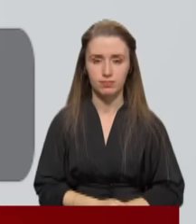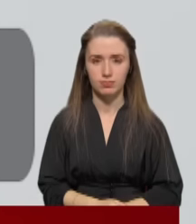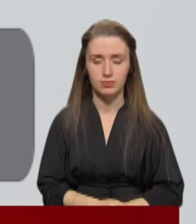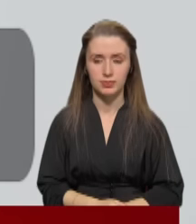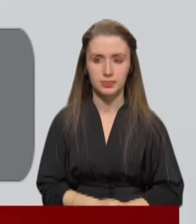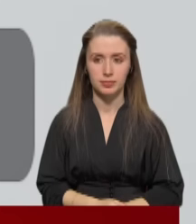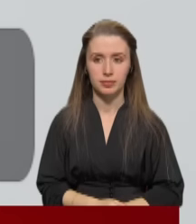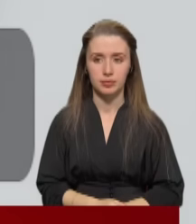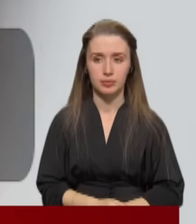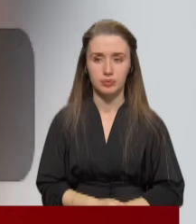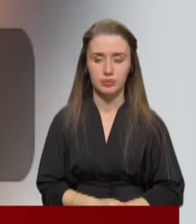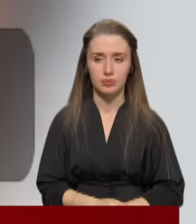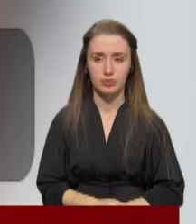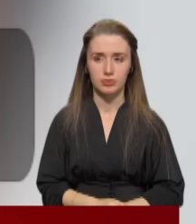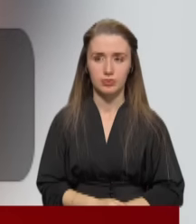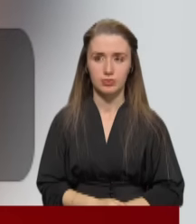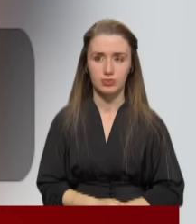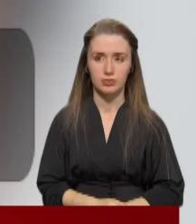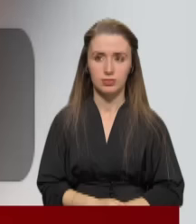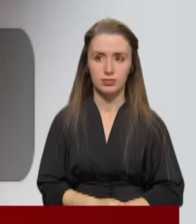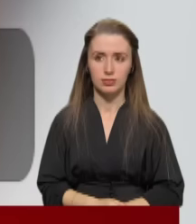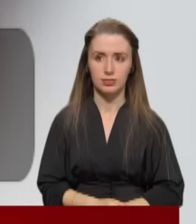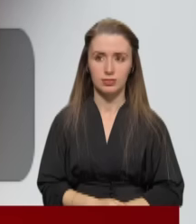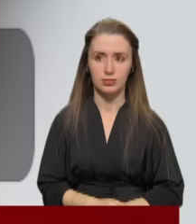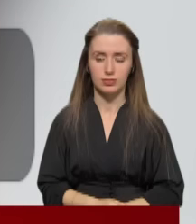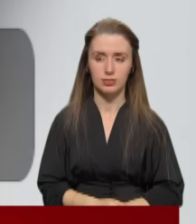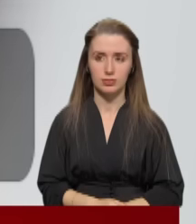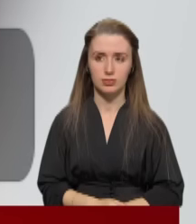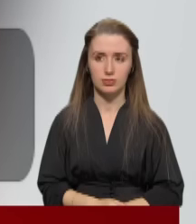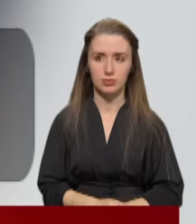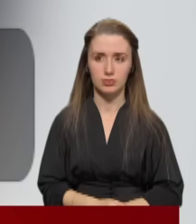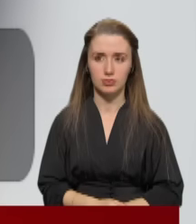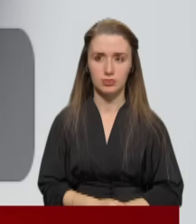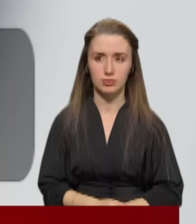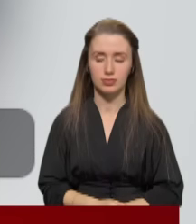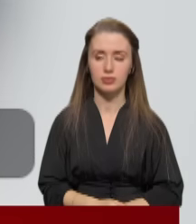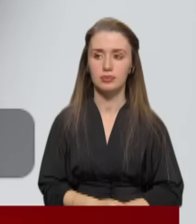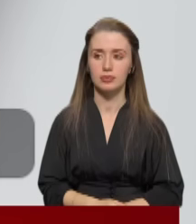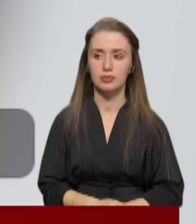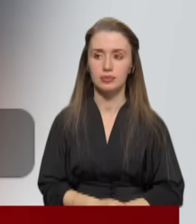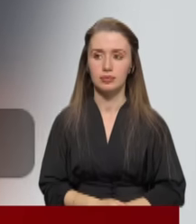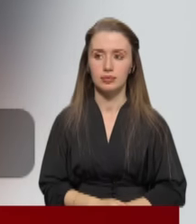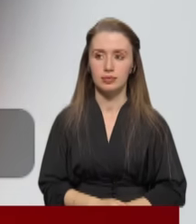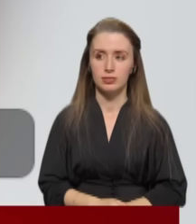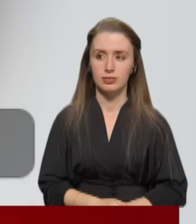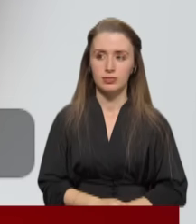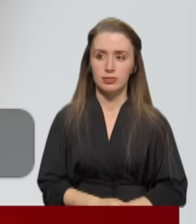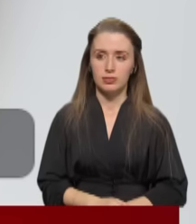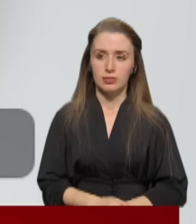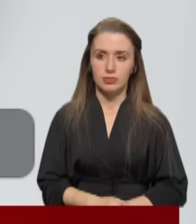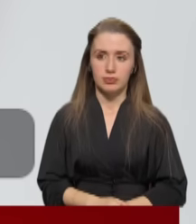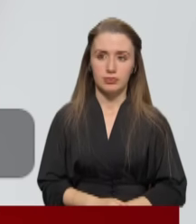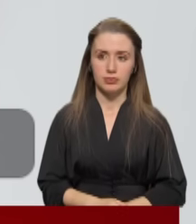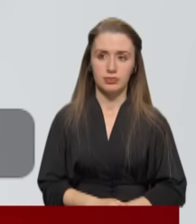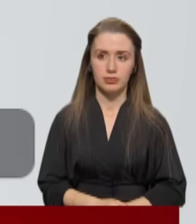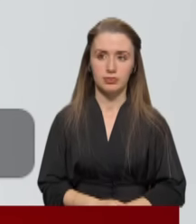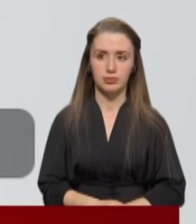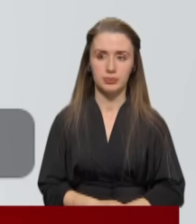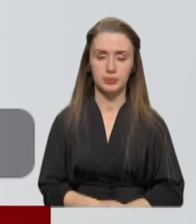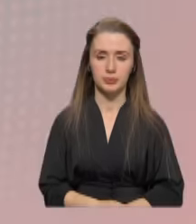senedir eşlerimizin adli tıptan aldığı raporlar Cumhurbaşkanı'nın önünde ve imzalayacaktır diye